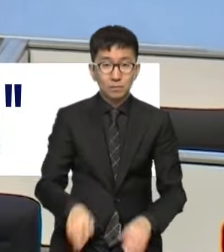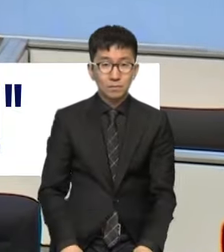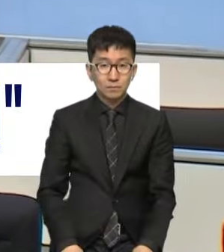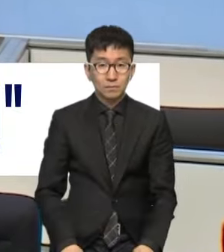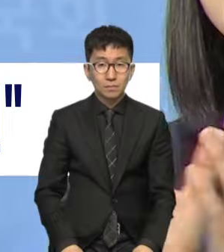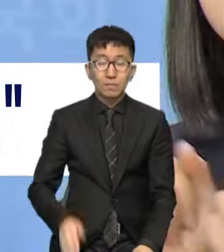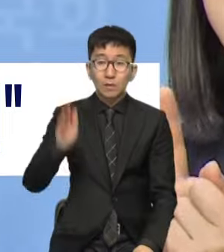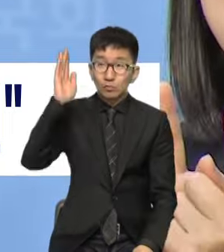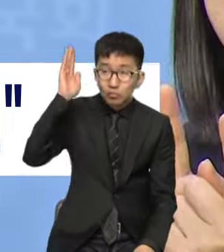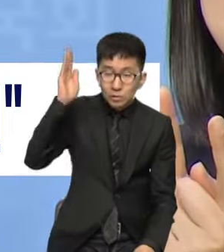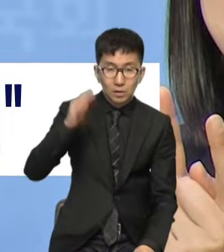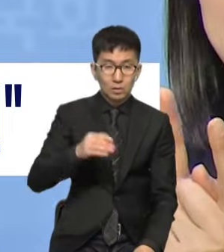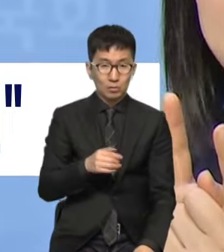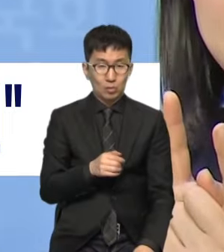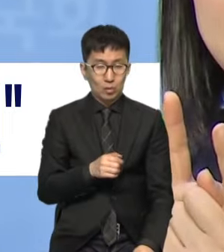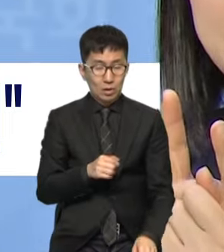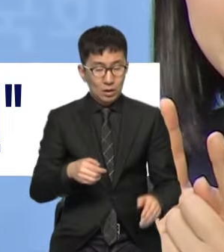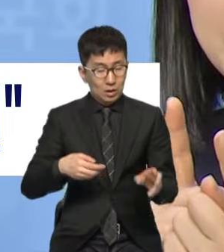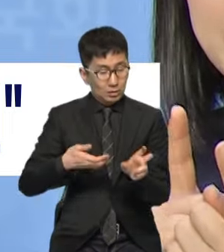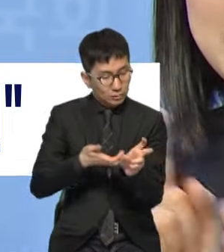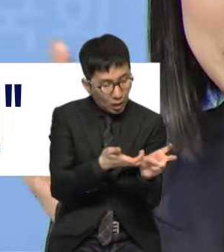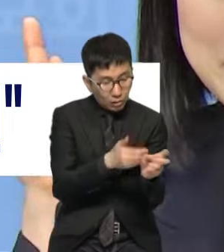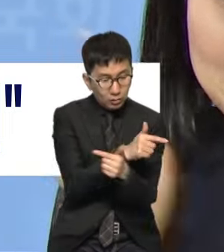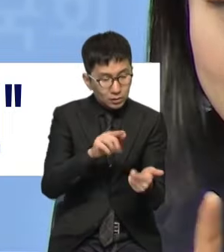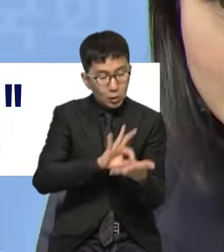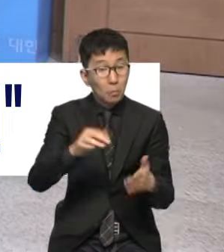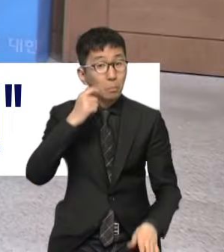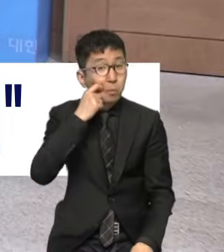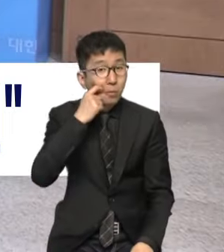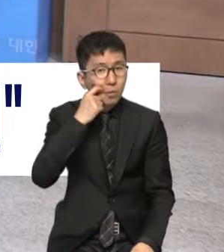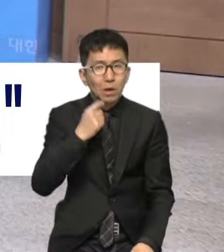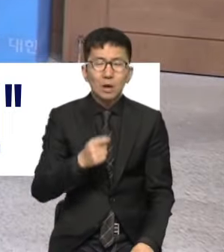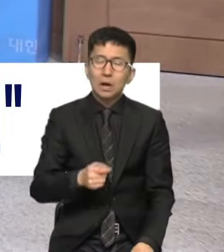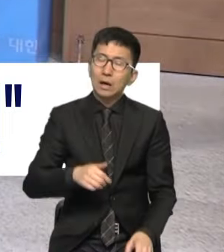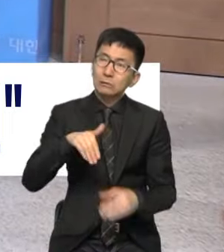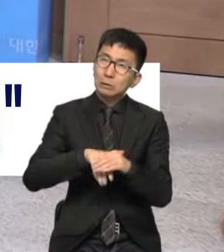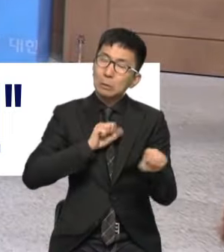등을 쓸수 없도록 한 공직선거법이 선거운동을